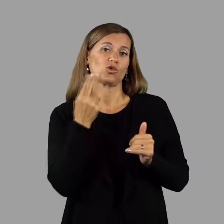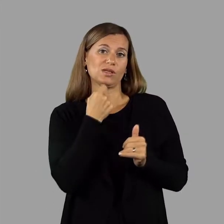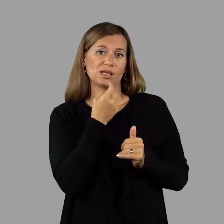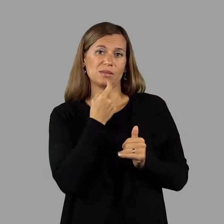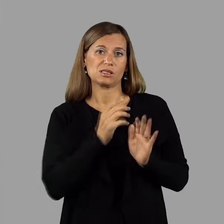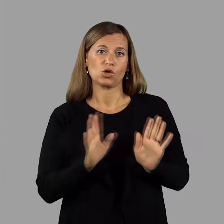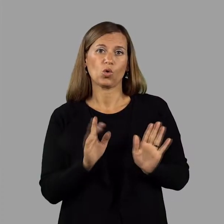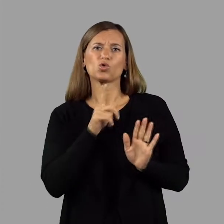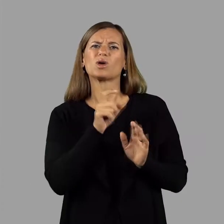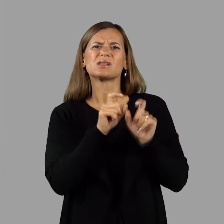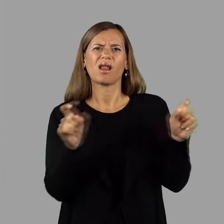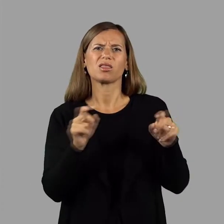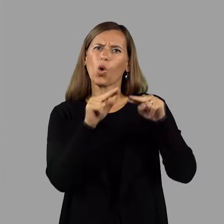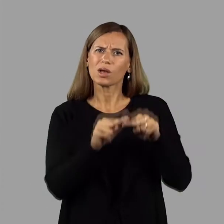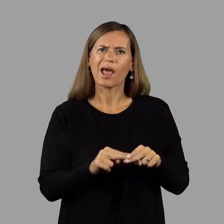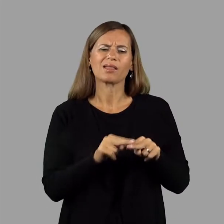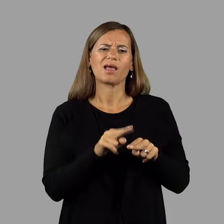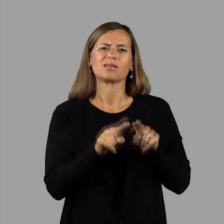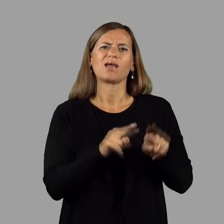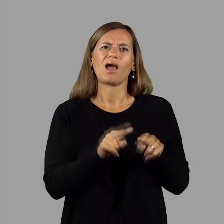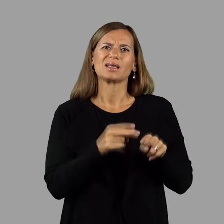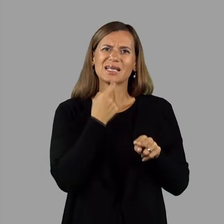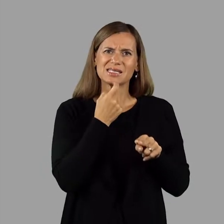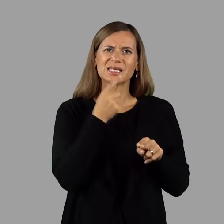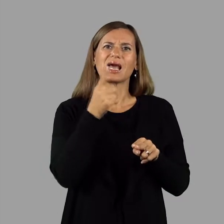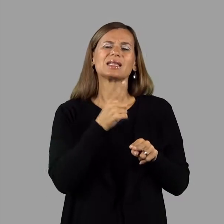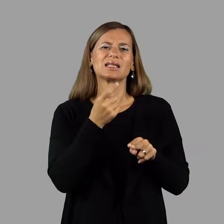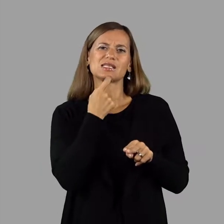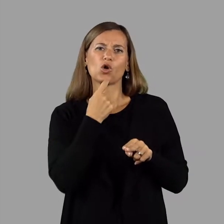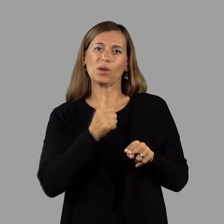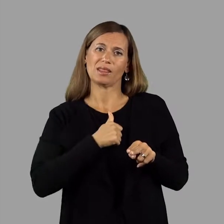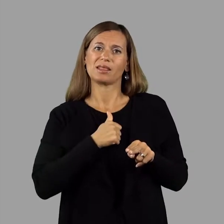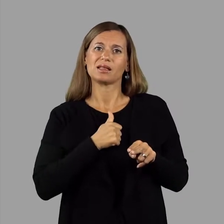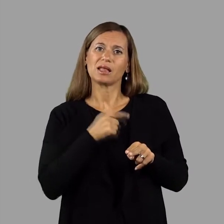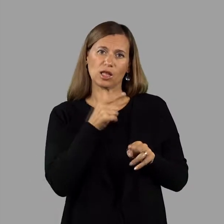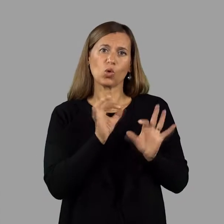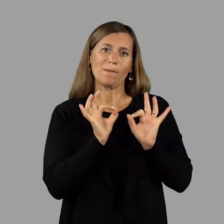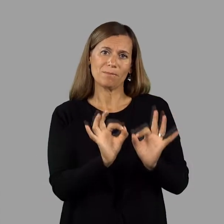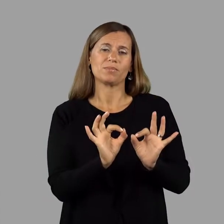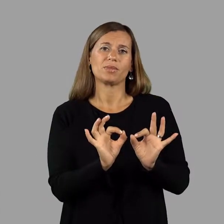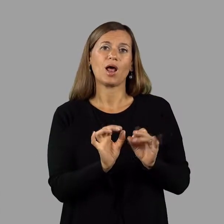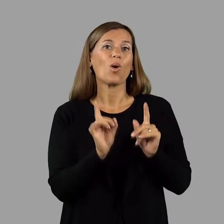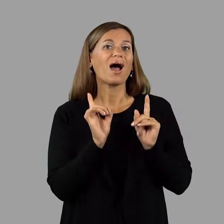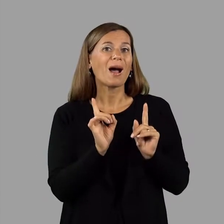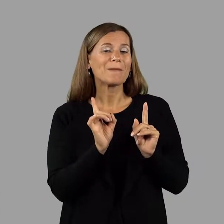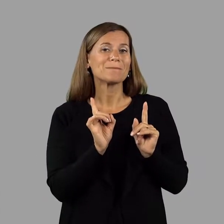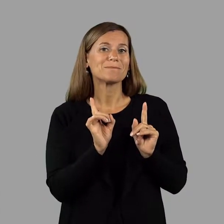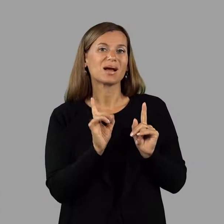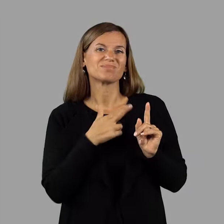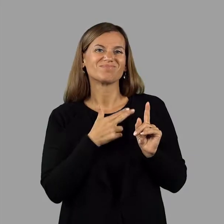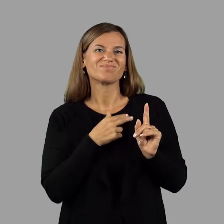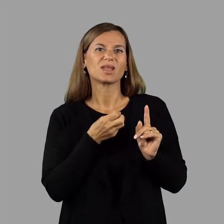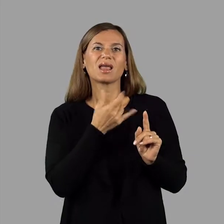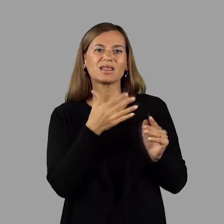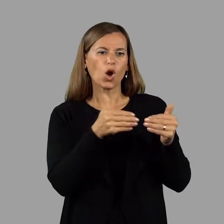smislu ohranjanja jezika in jezikovne identitete tudi smiselno, vendar to postavlja